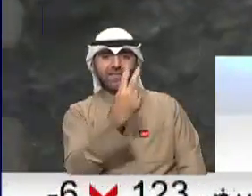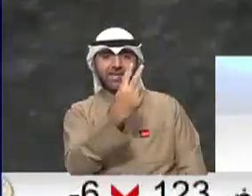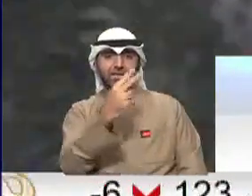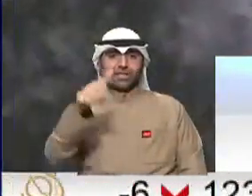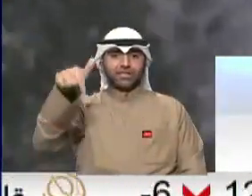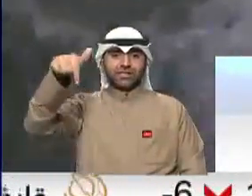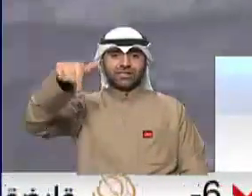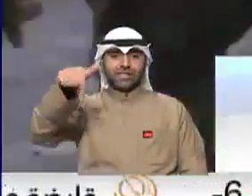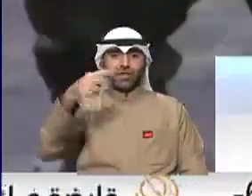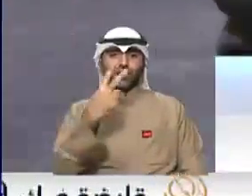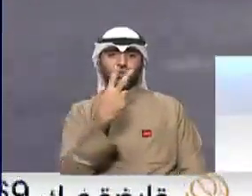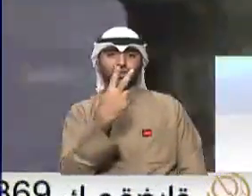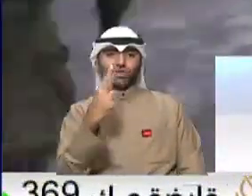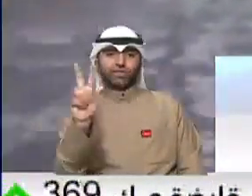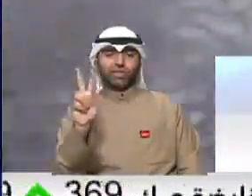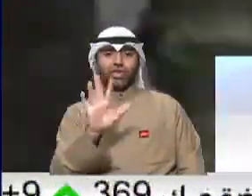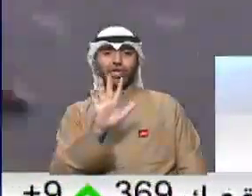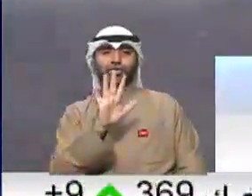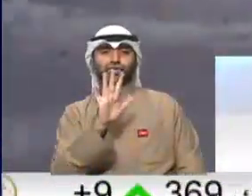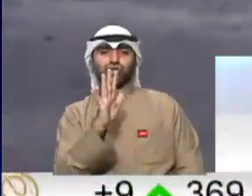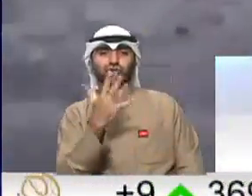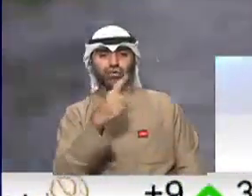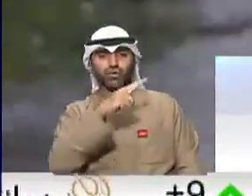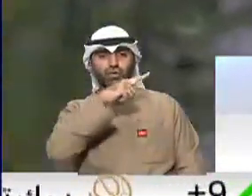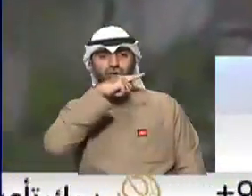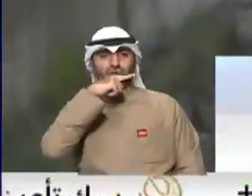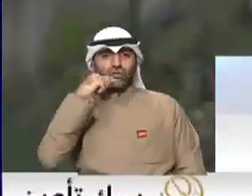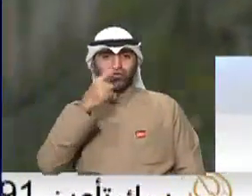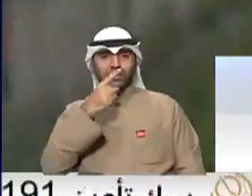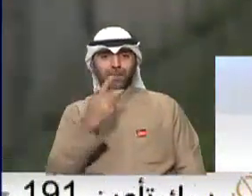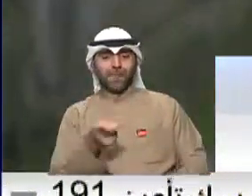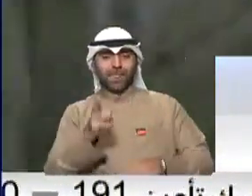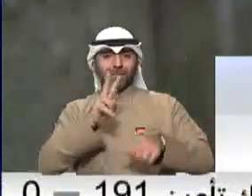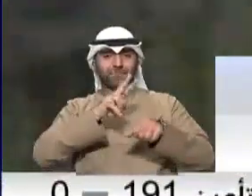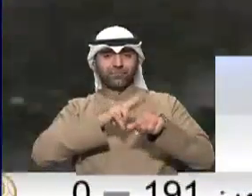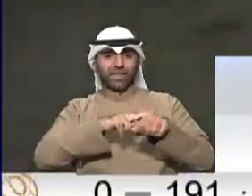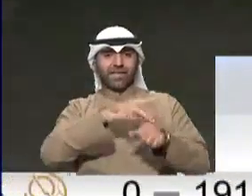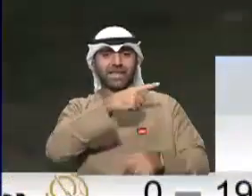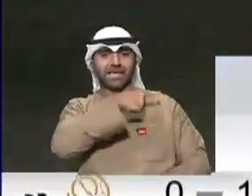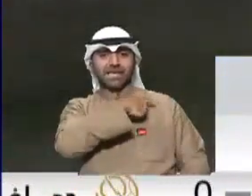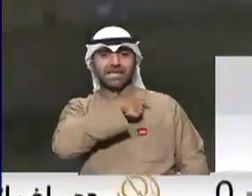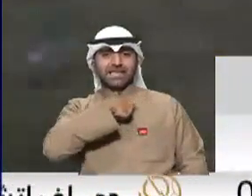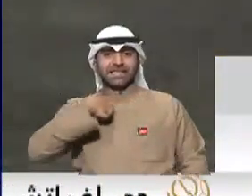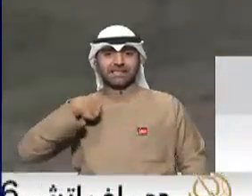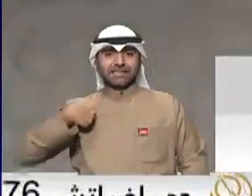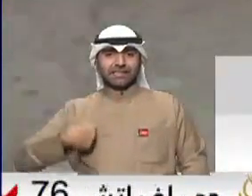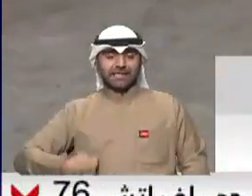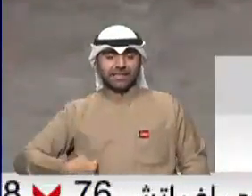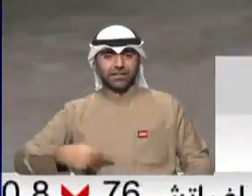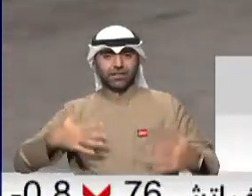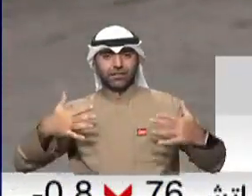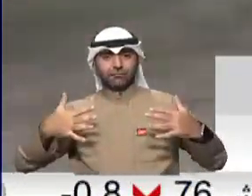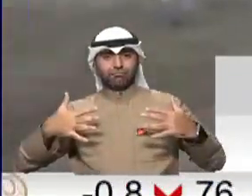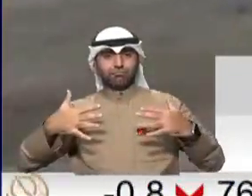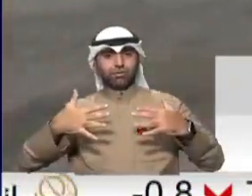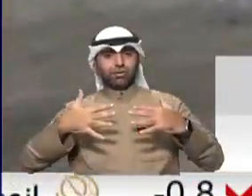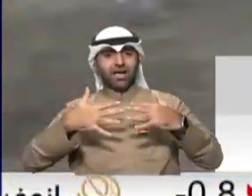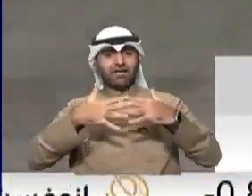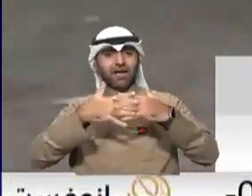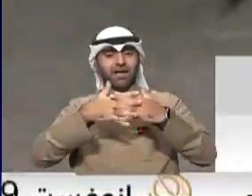أو لديها هدفان من هذا الإعلان، وهو إعلان شكلي بالدرجة